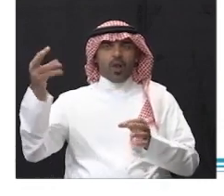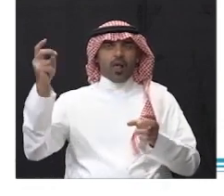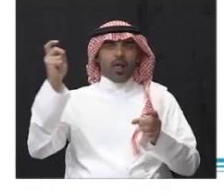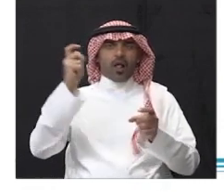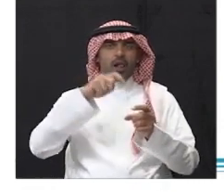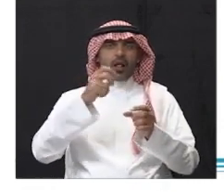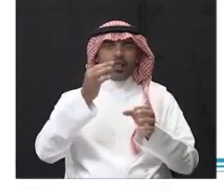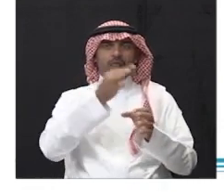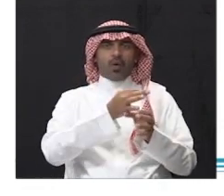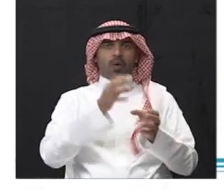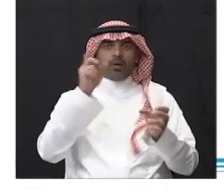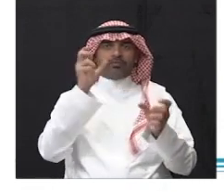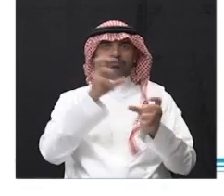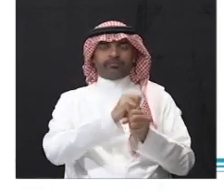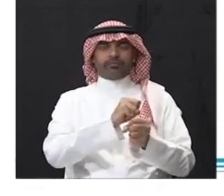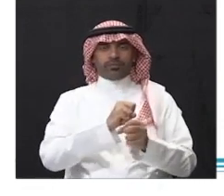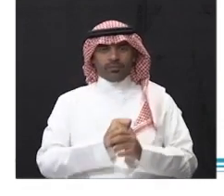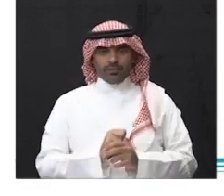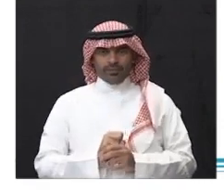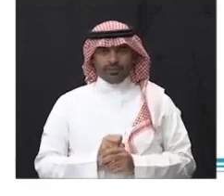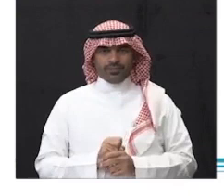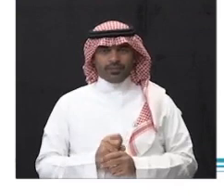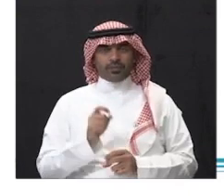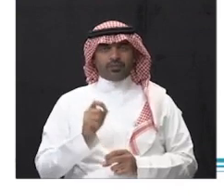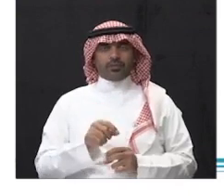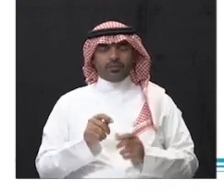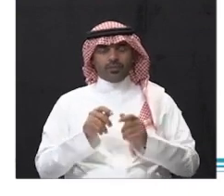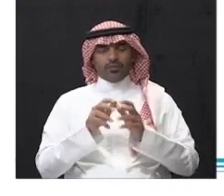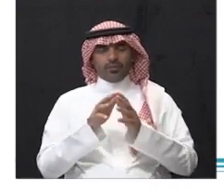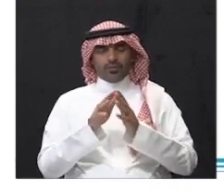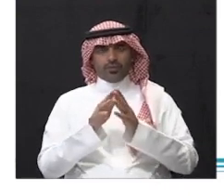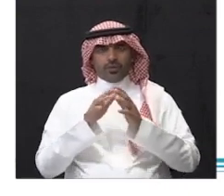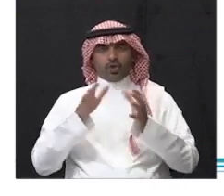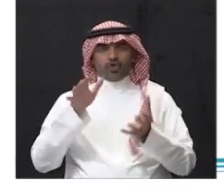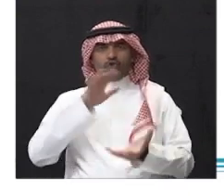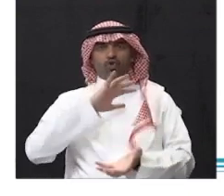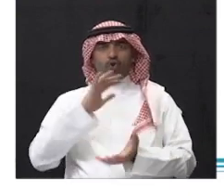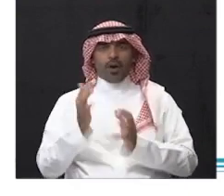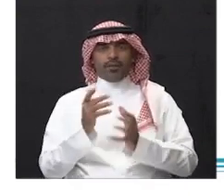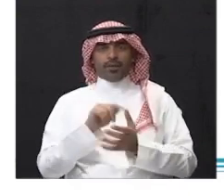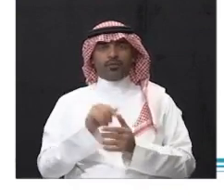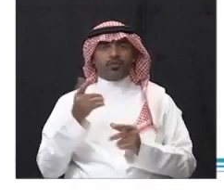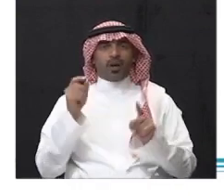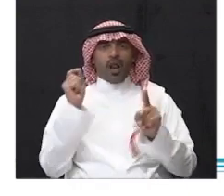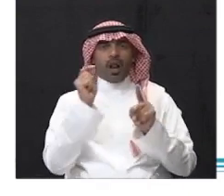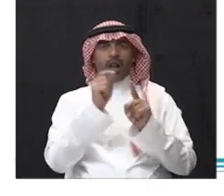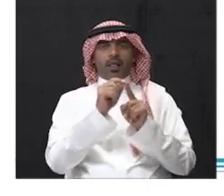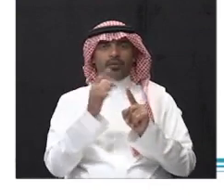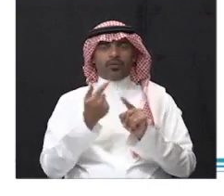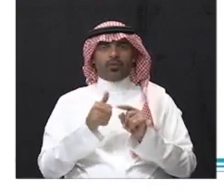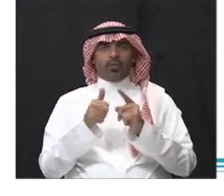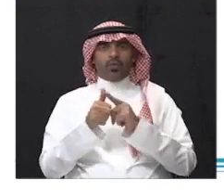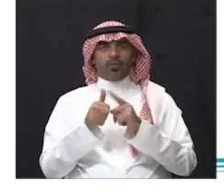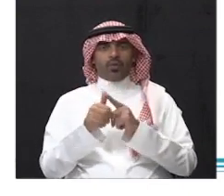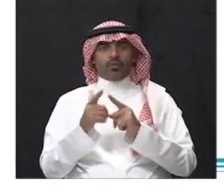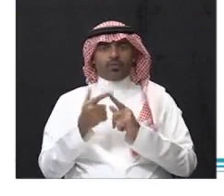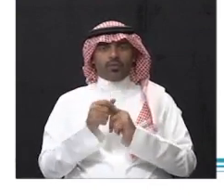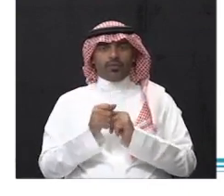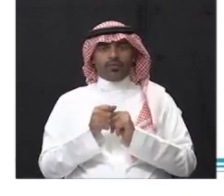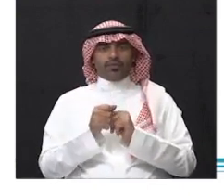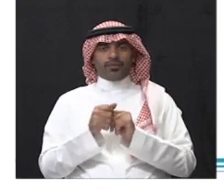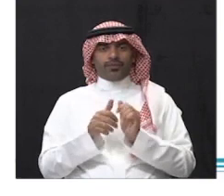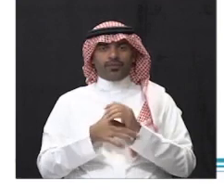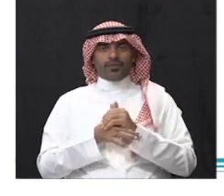نبدأ الآن بالدرس 12 الكشوف الجغرافية. الأهداف: أن يتمكن الطالب من